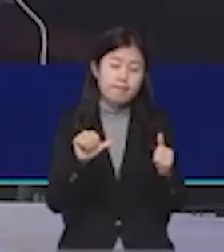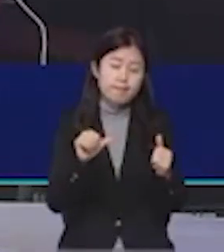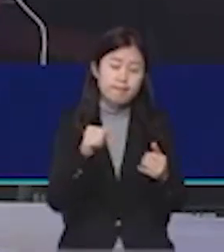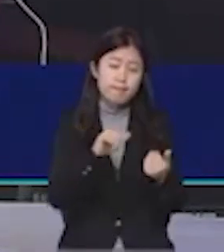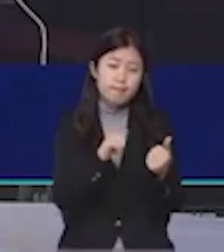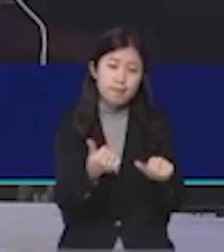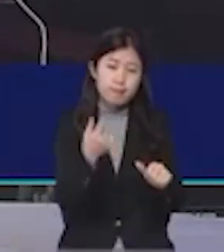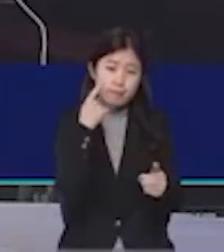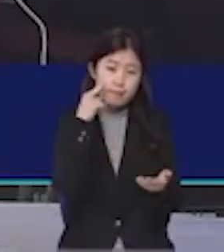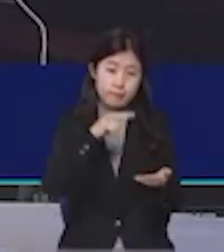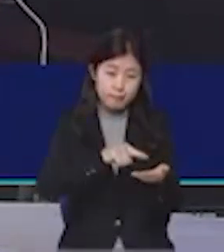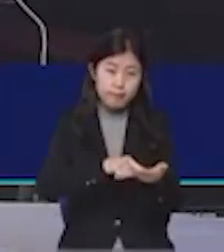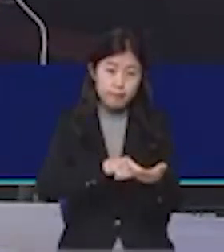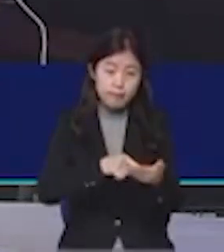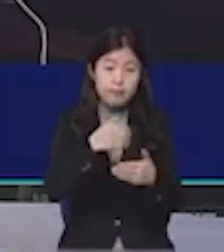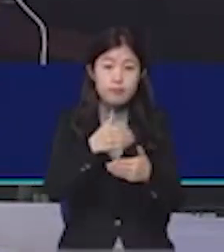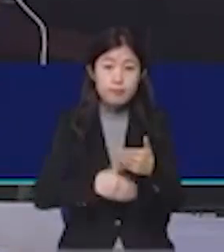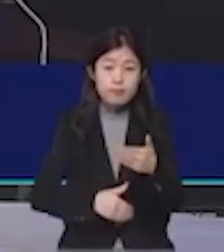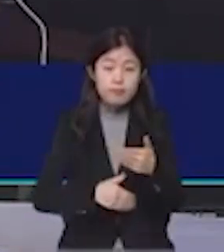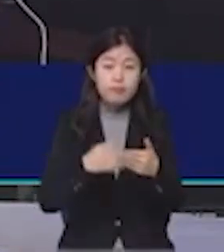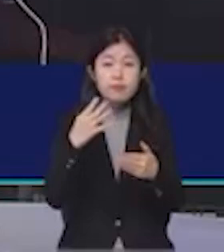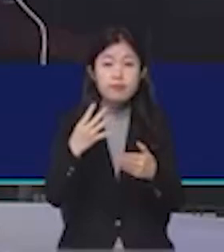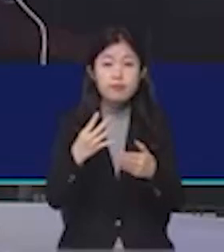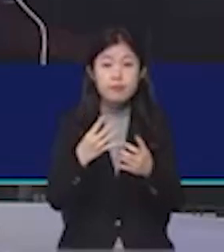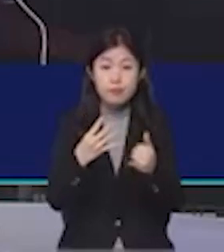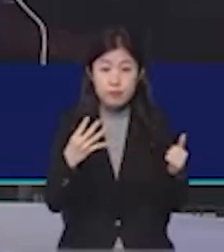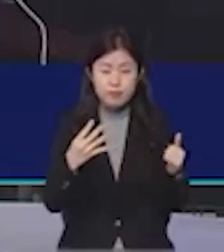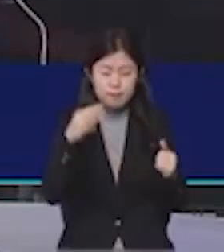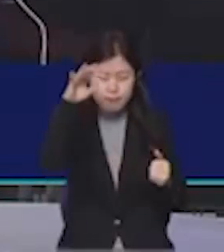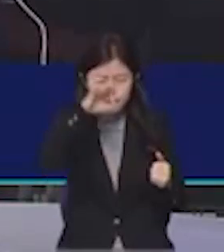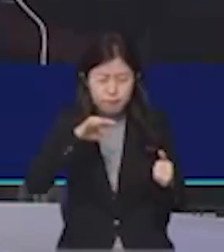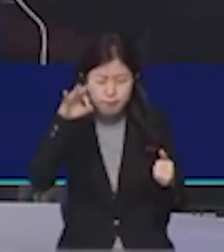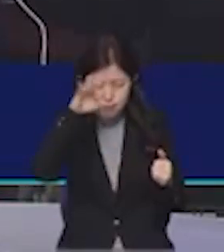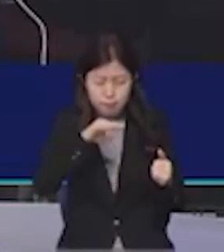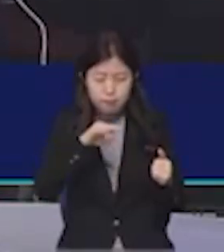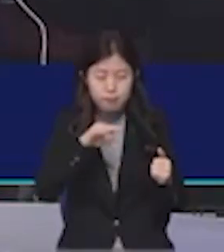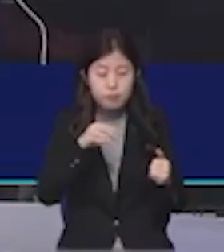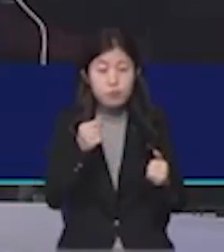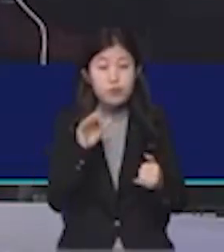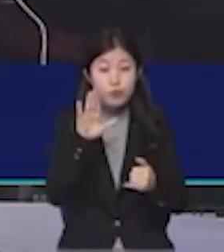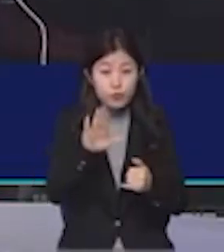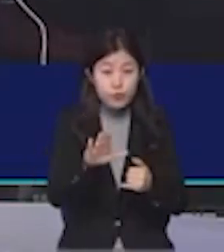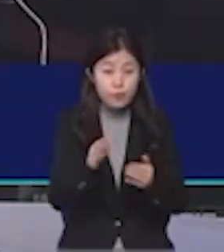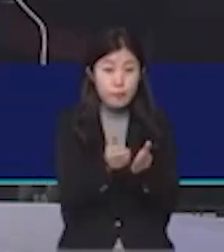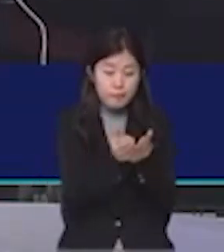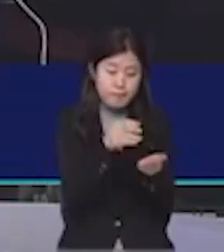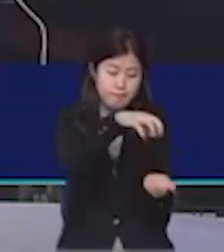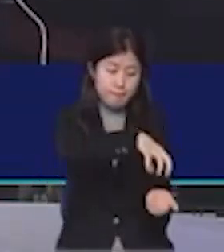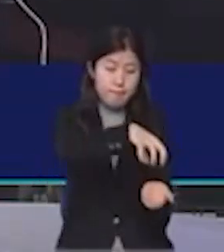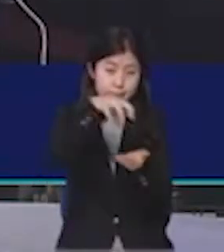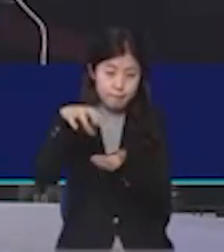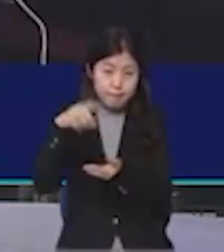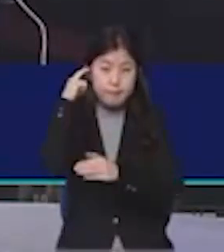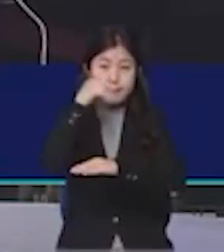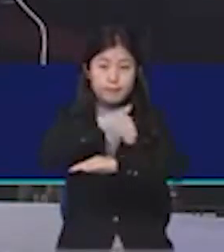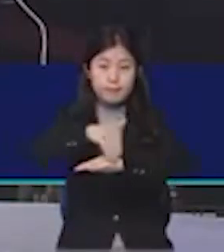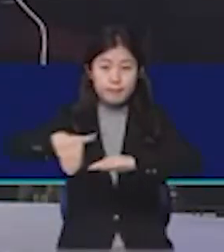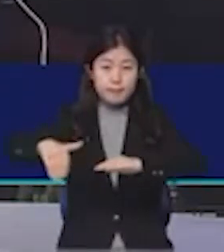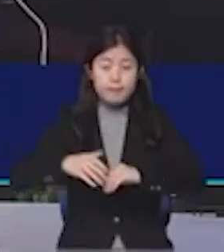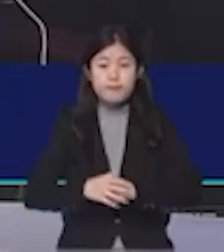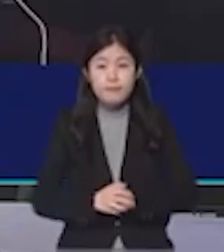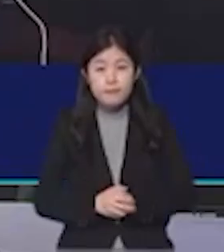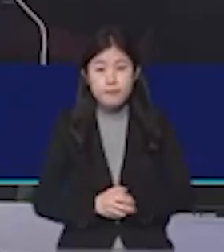발견됐습니다. 구조당국은 남은 실종자 4명에 대한 수색과 함께 조금 뒤 선박 인양을 시도합니다. 구영슬 기자의